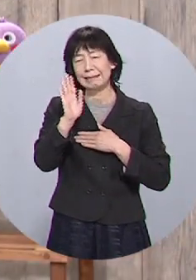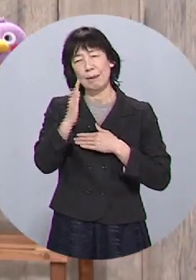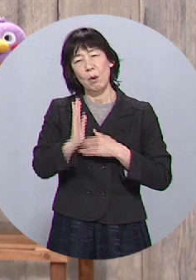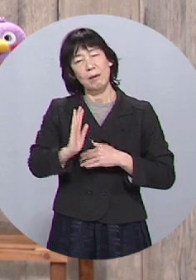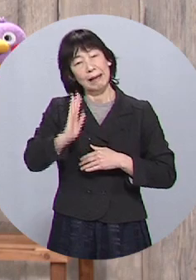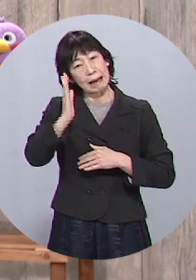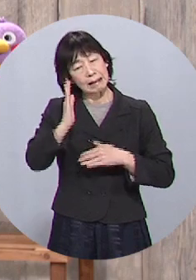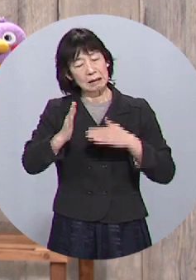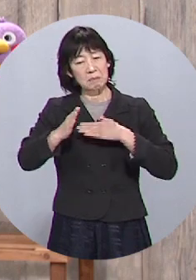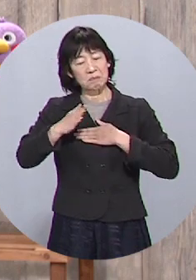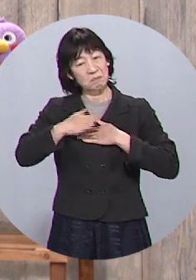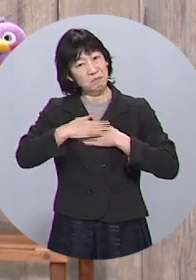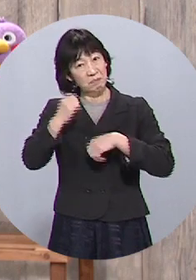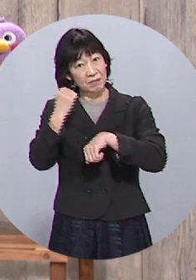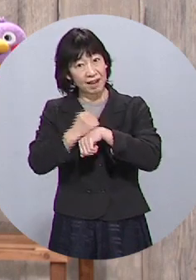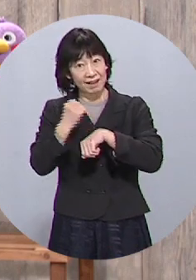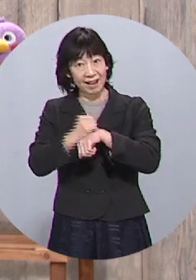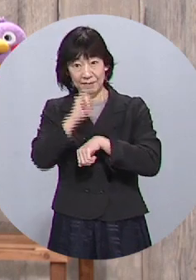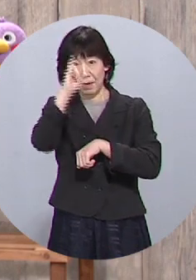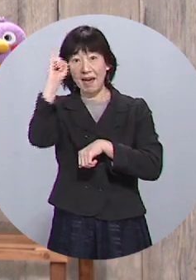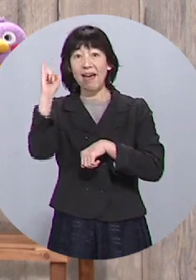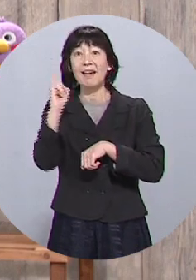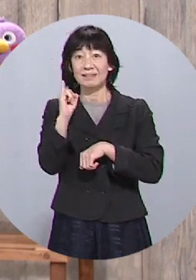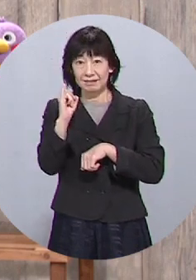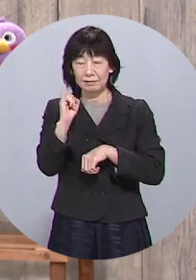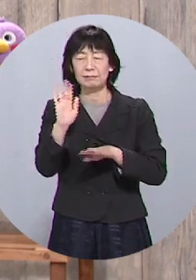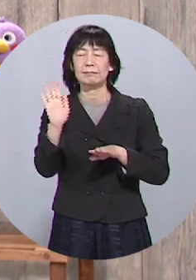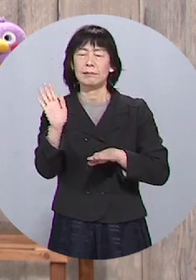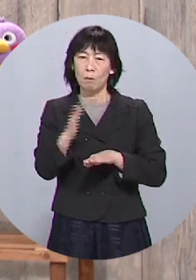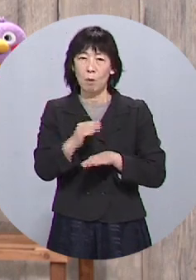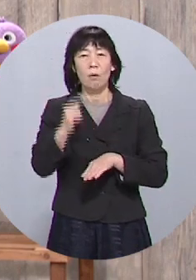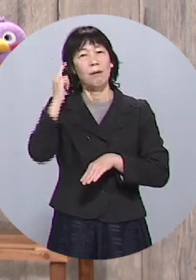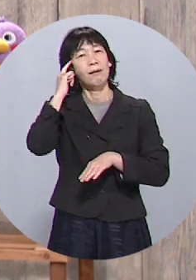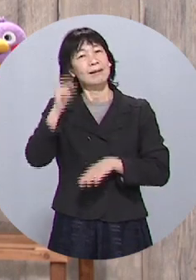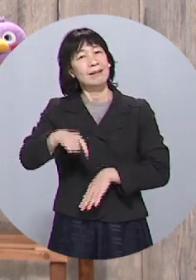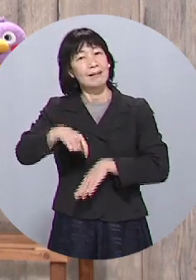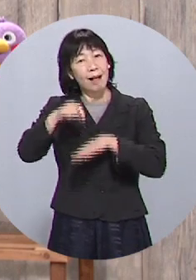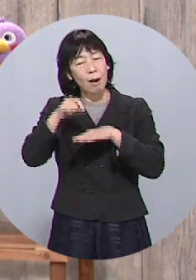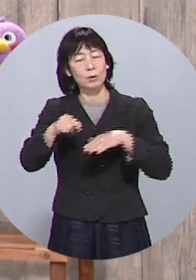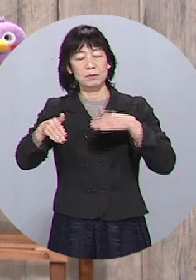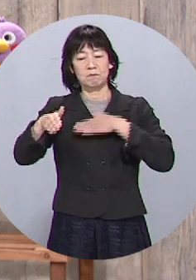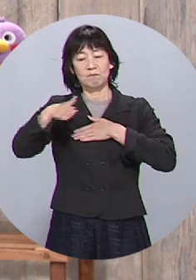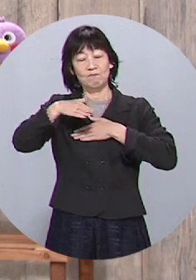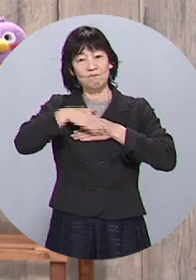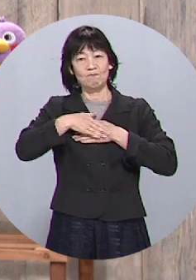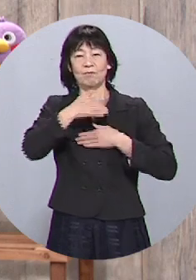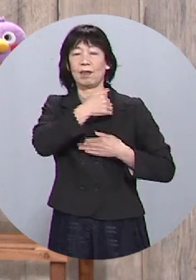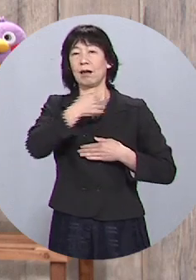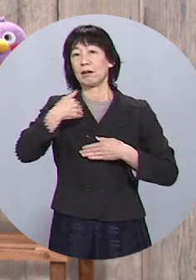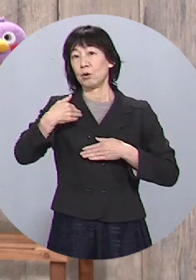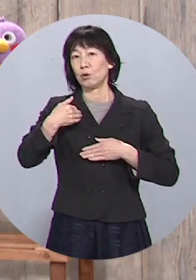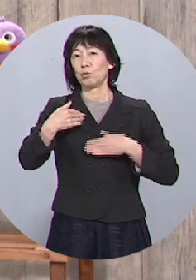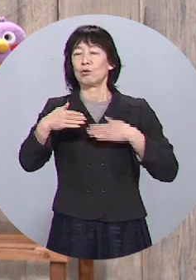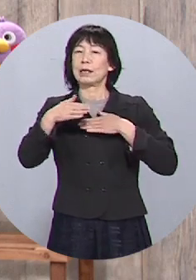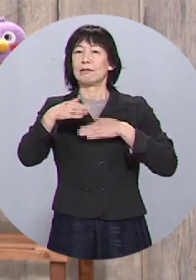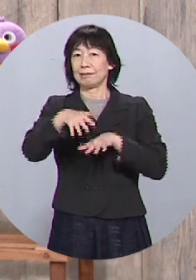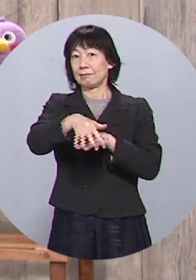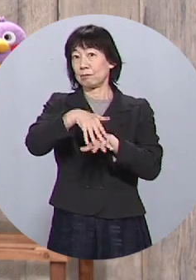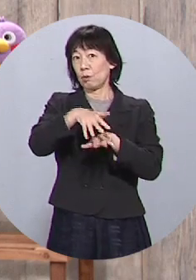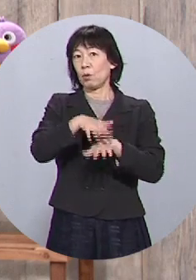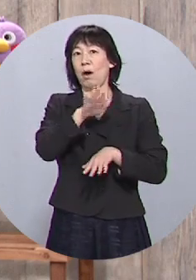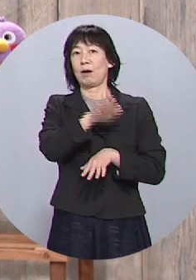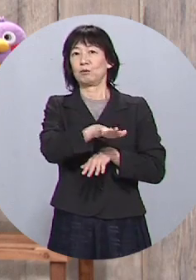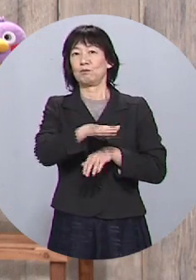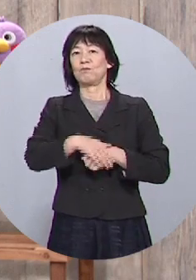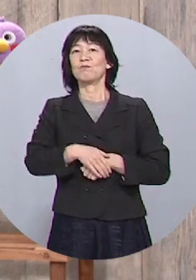ードルが高いって思いがちなんですが、うん、実は気楽にカジュアルに、楽しめるものもあるんです。で